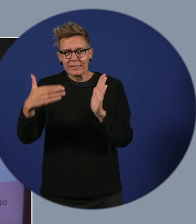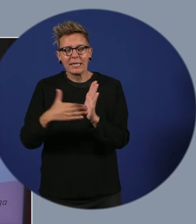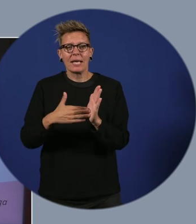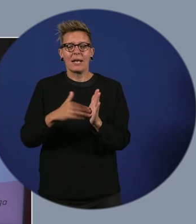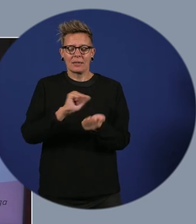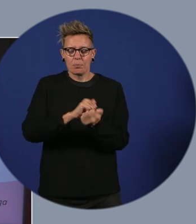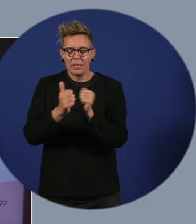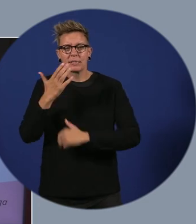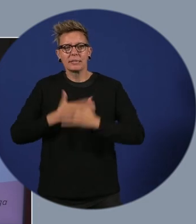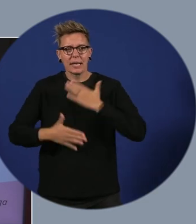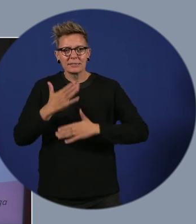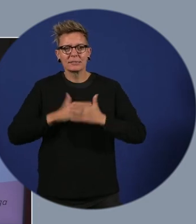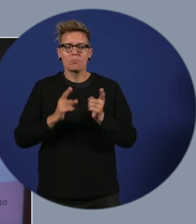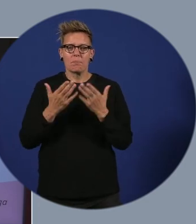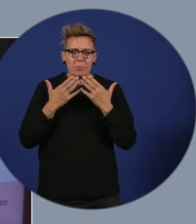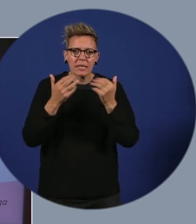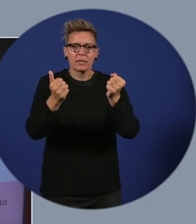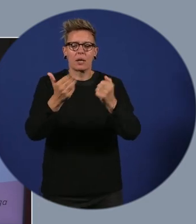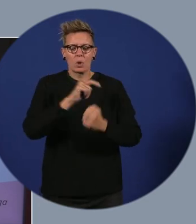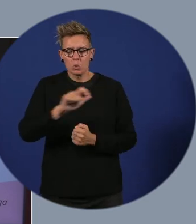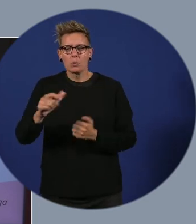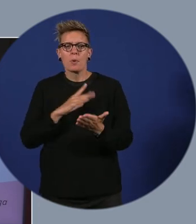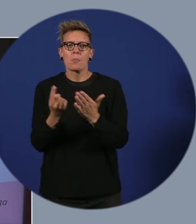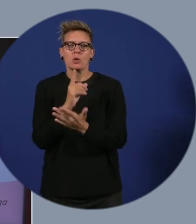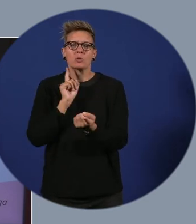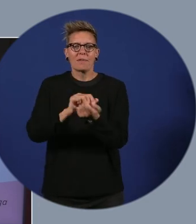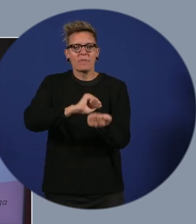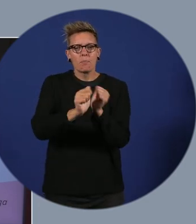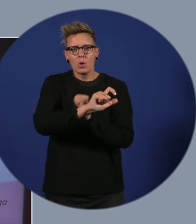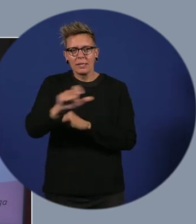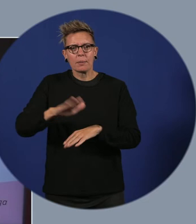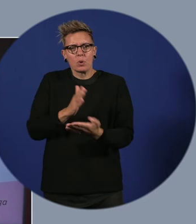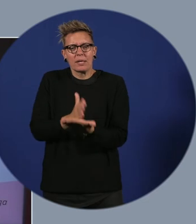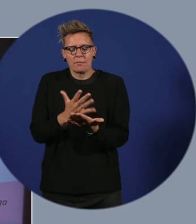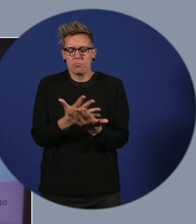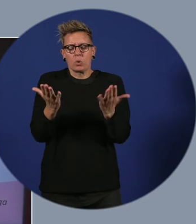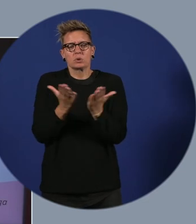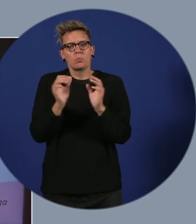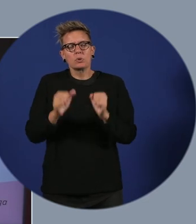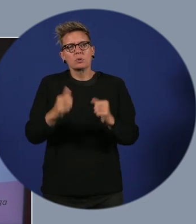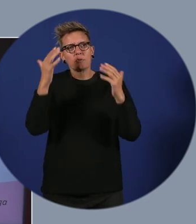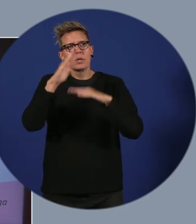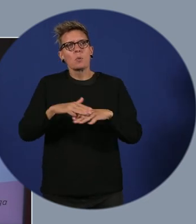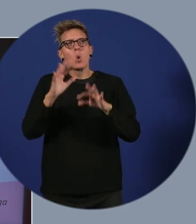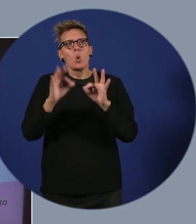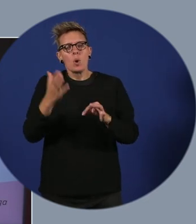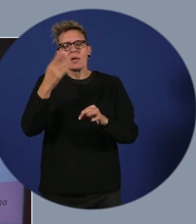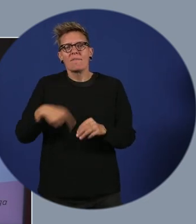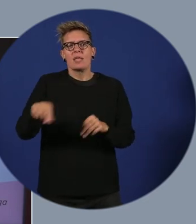intresset växer och att elever får träffa politiker. Så att det där behöver ju många skolor fundera på. Hur kan man